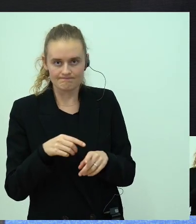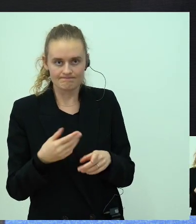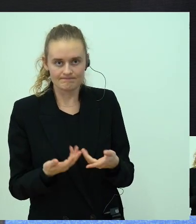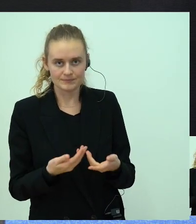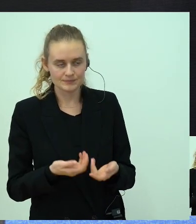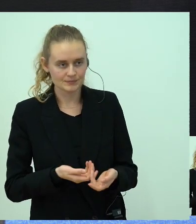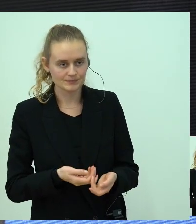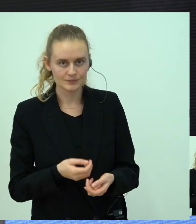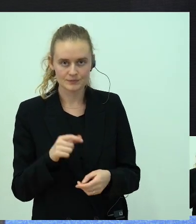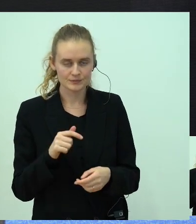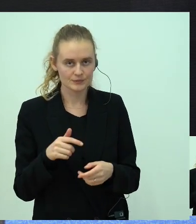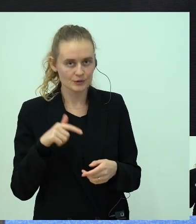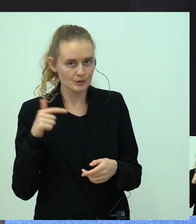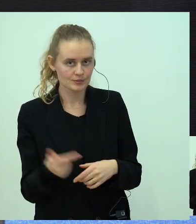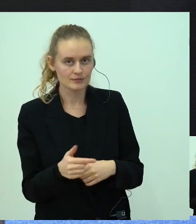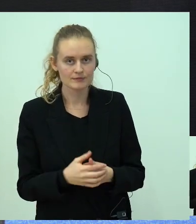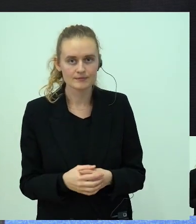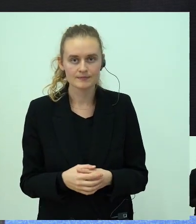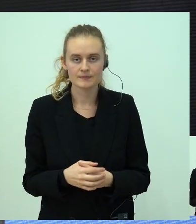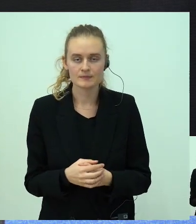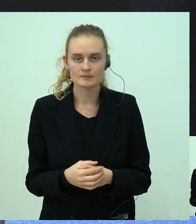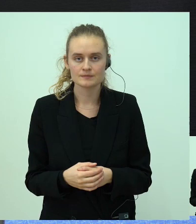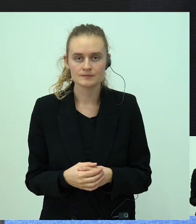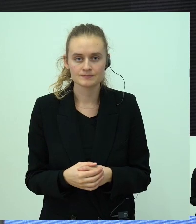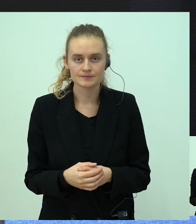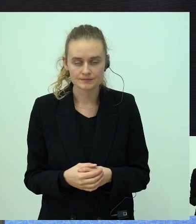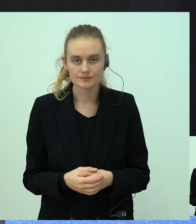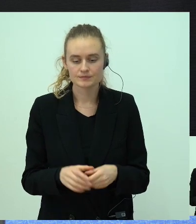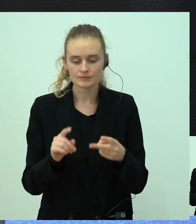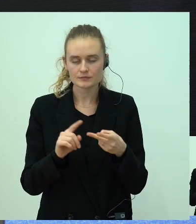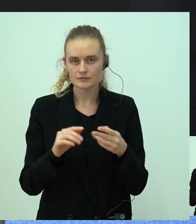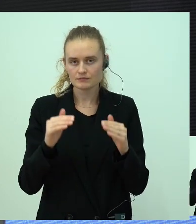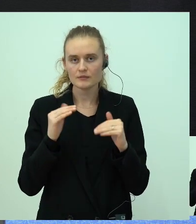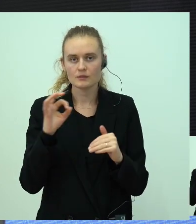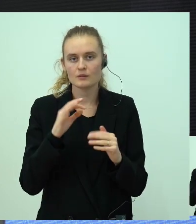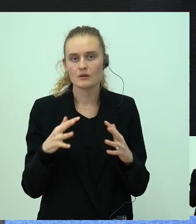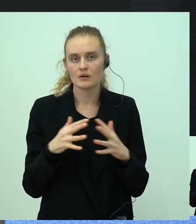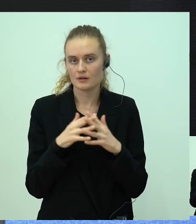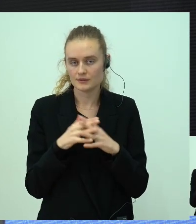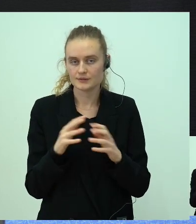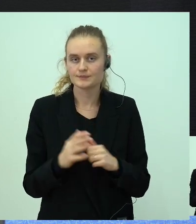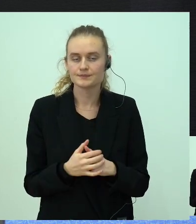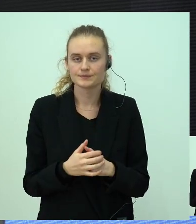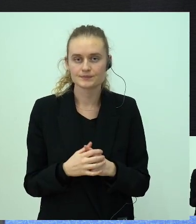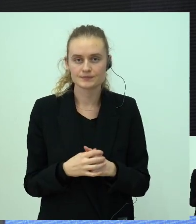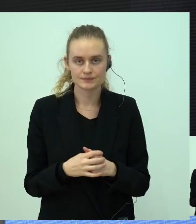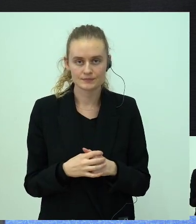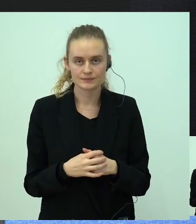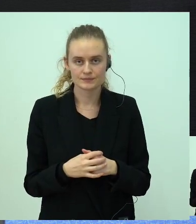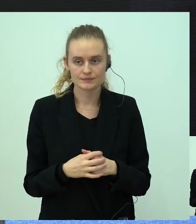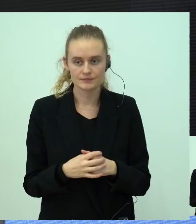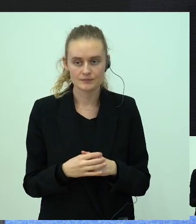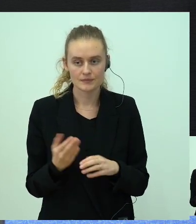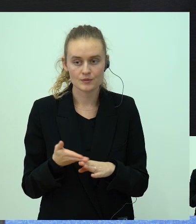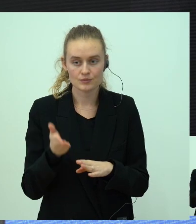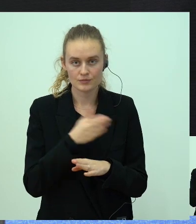Kitas klausimas buvo susijęs su karu. Na, bet dar ir prieš